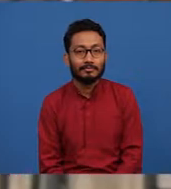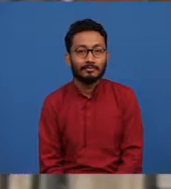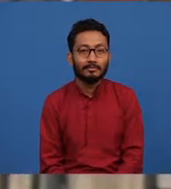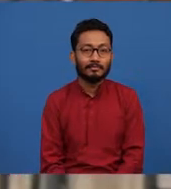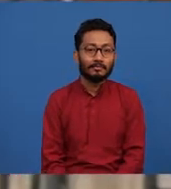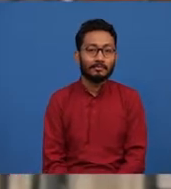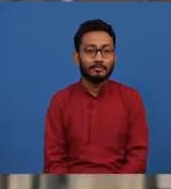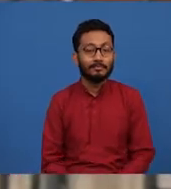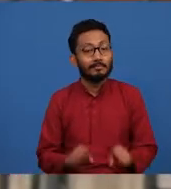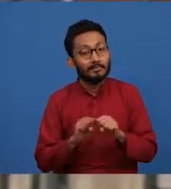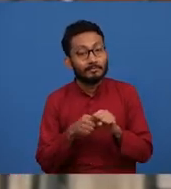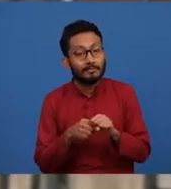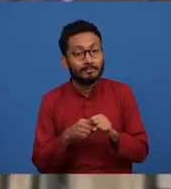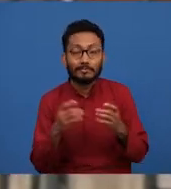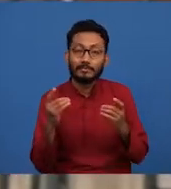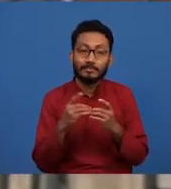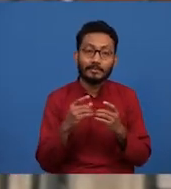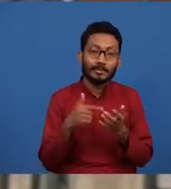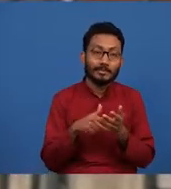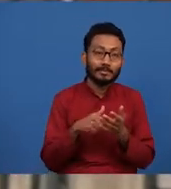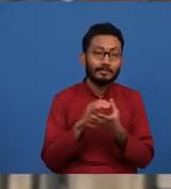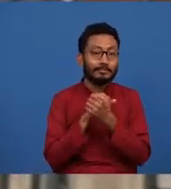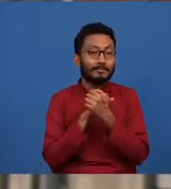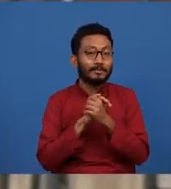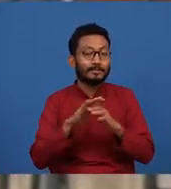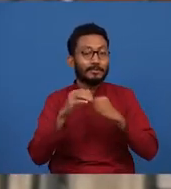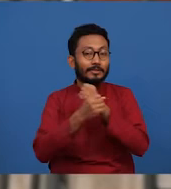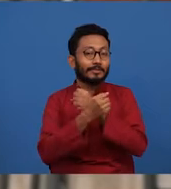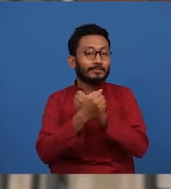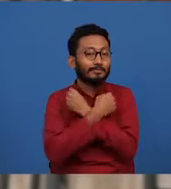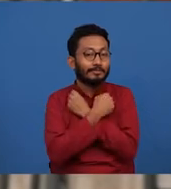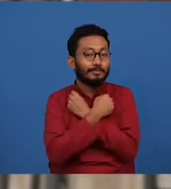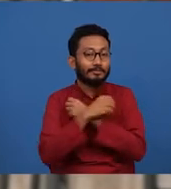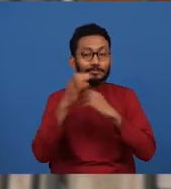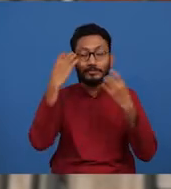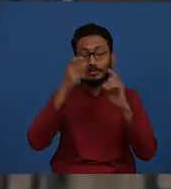Semoga berjumpa lagi. Salam sayang daripada Cikgu Ros. Dah.